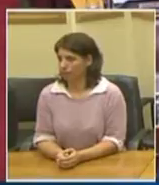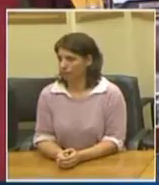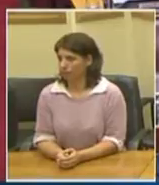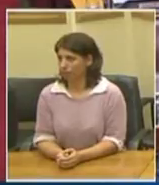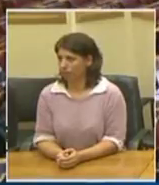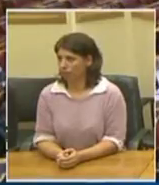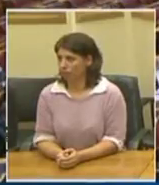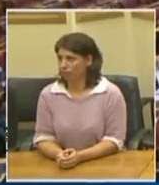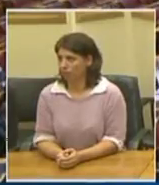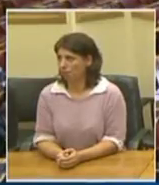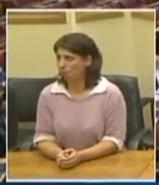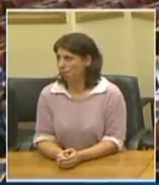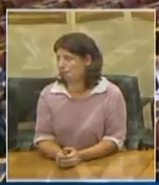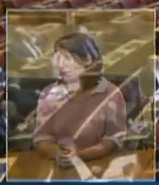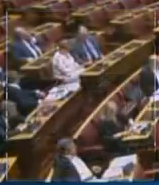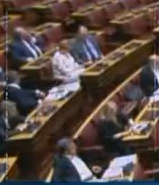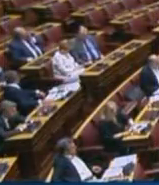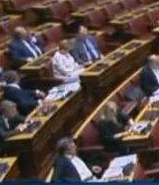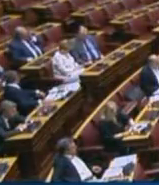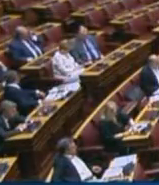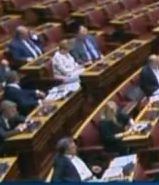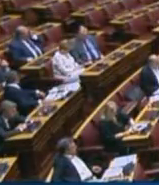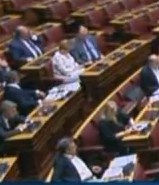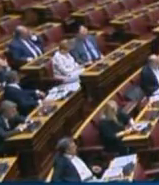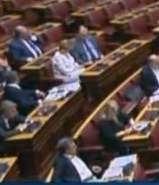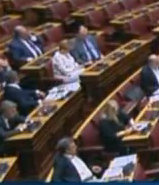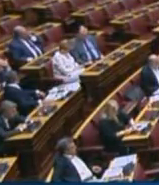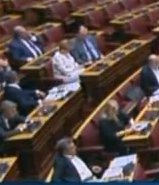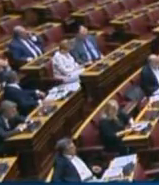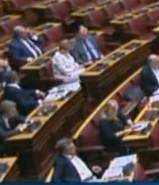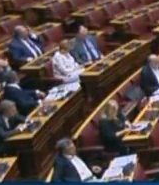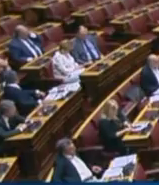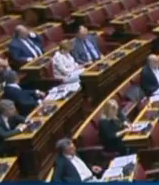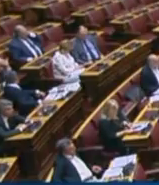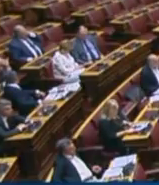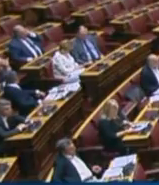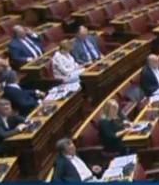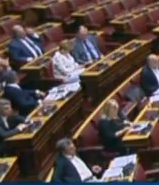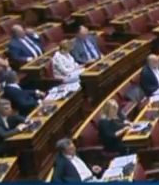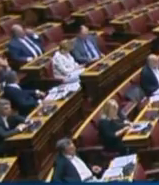Παρακαλώ πολύ, κυρία Βράτζα, να έρθει.